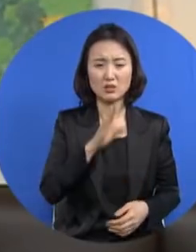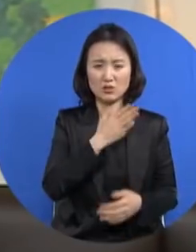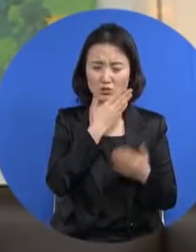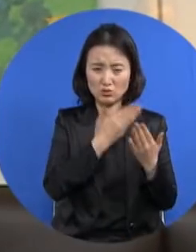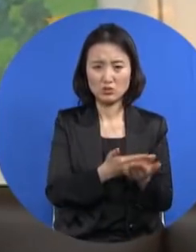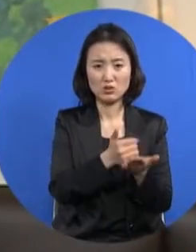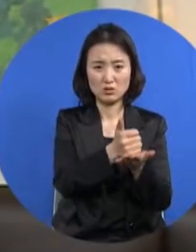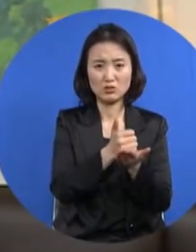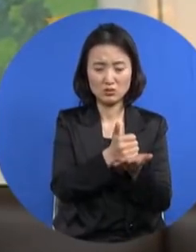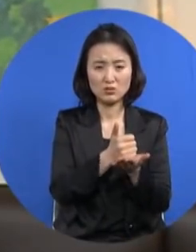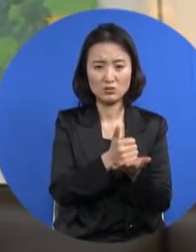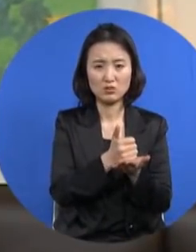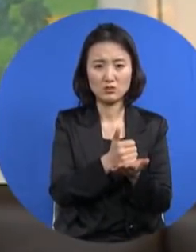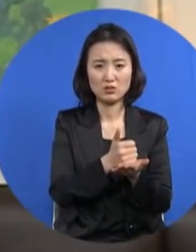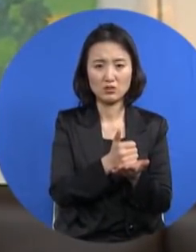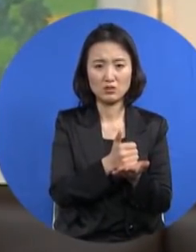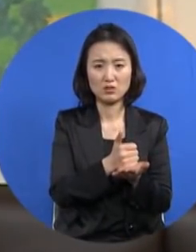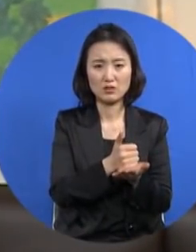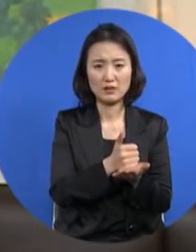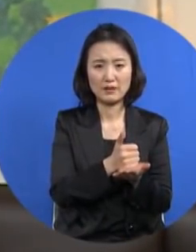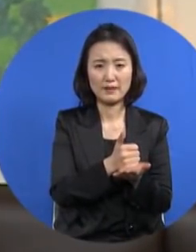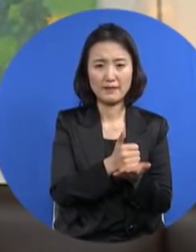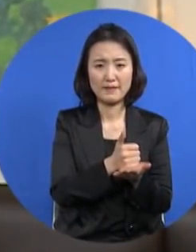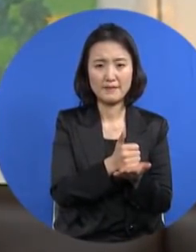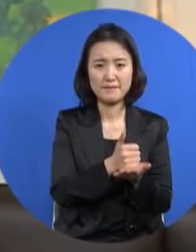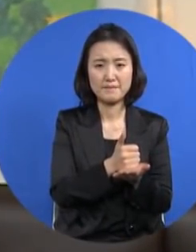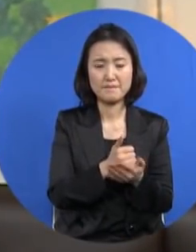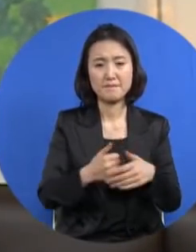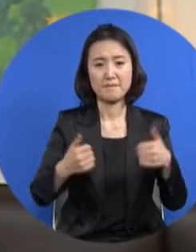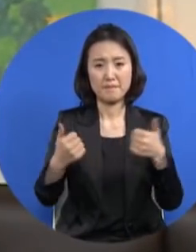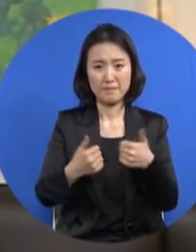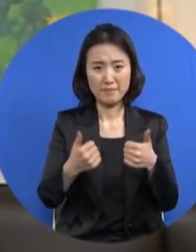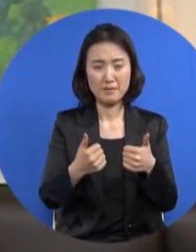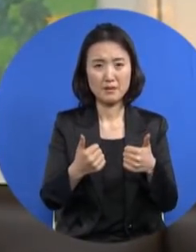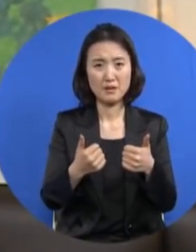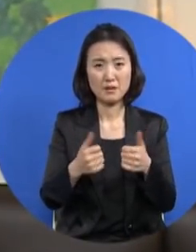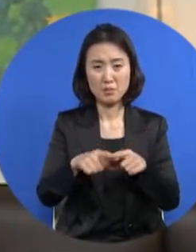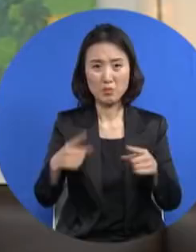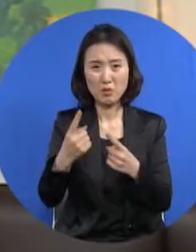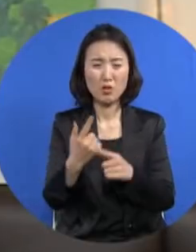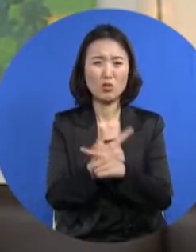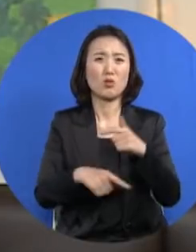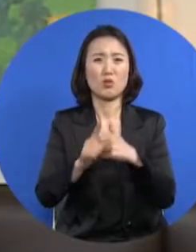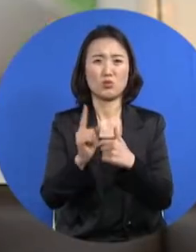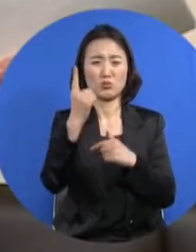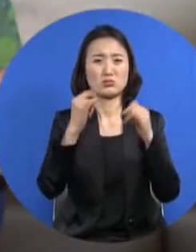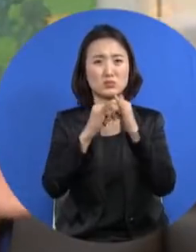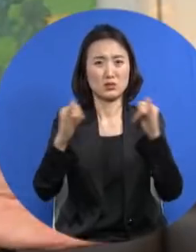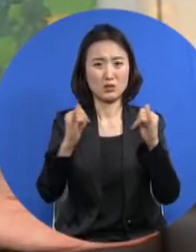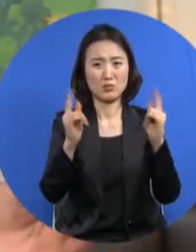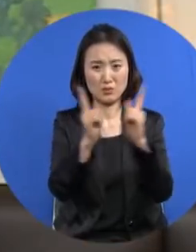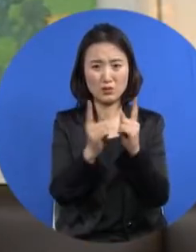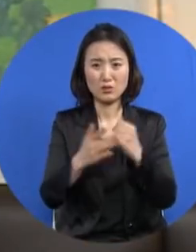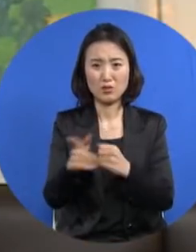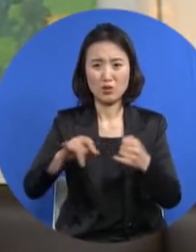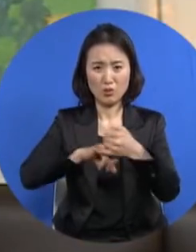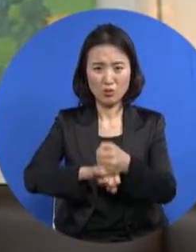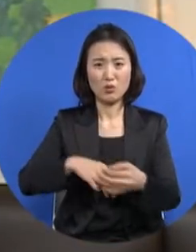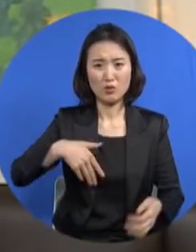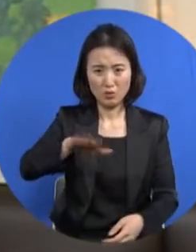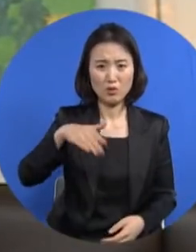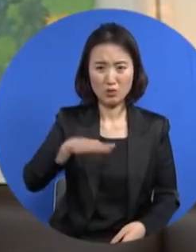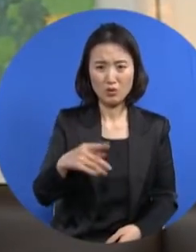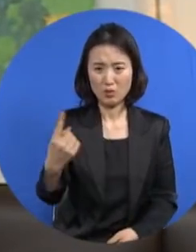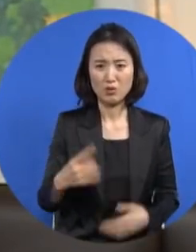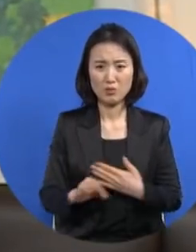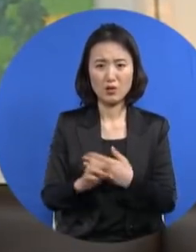분과 원래 저희가 그 회의를 하는 분이 아니라 더 높은 분과 만나기로 약속을 했으면 너가 오늘 꼭 나갔어야지.